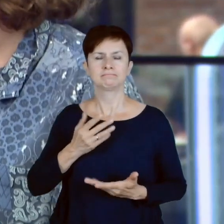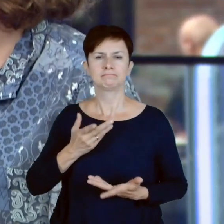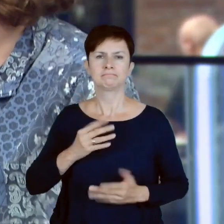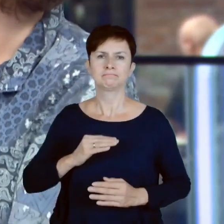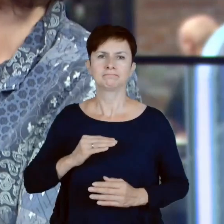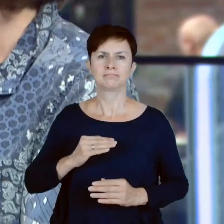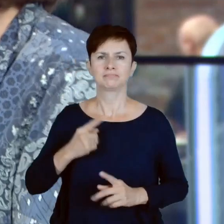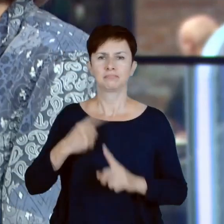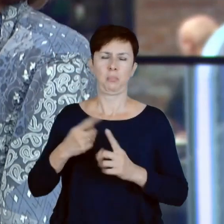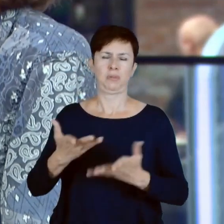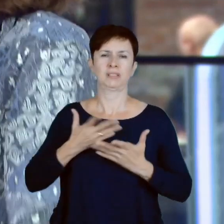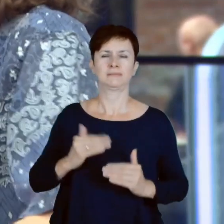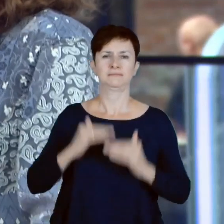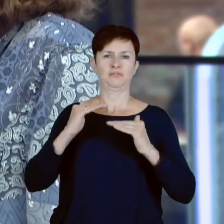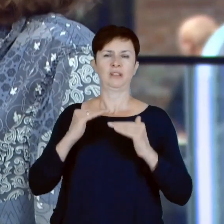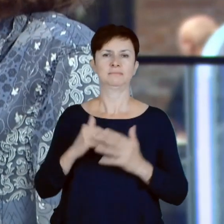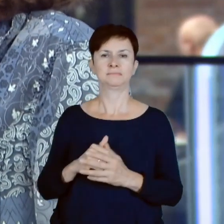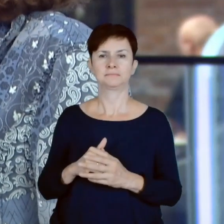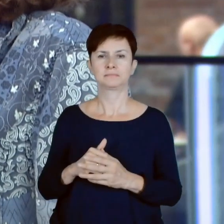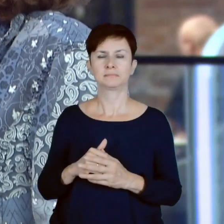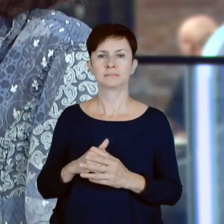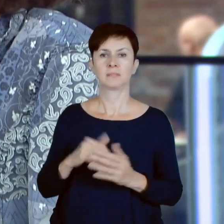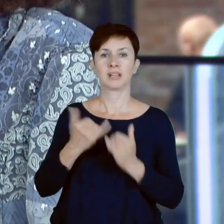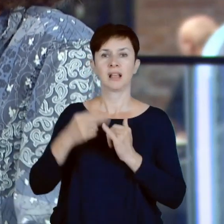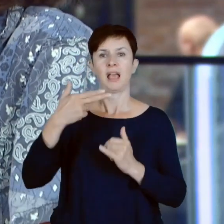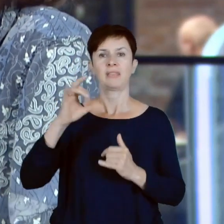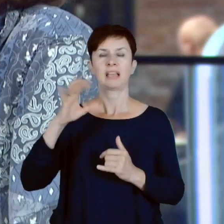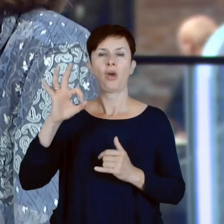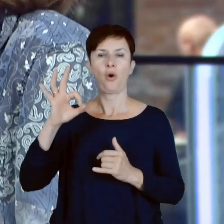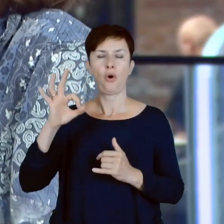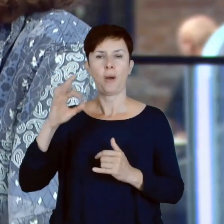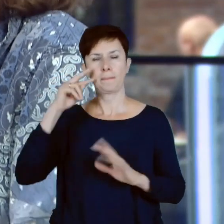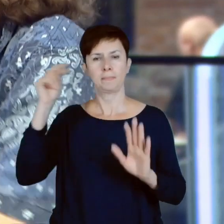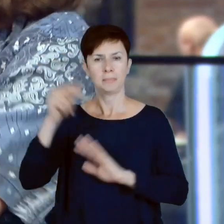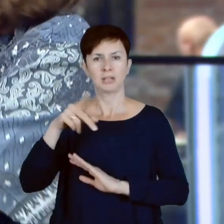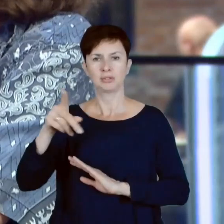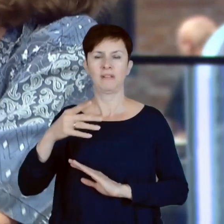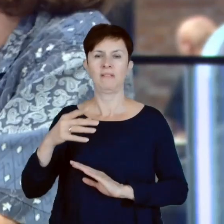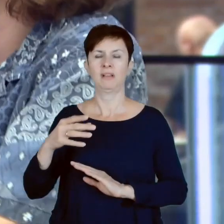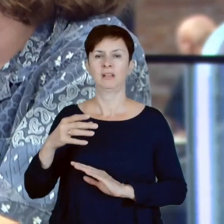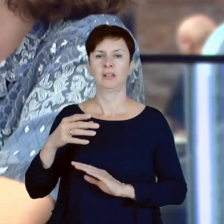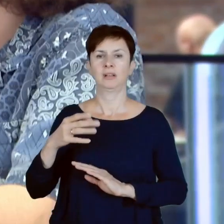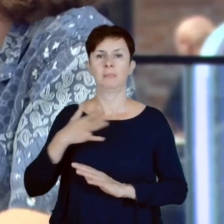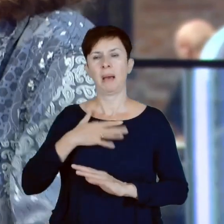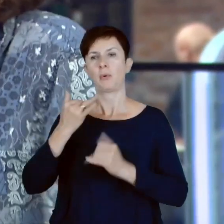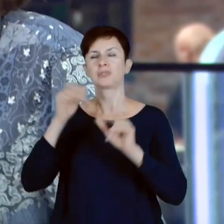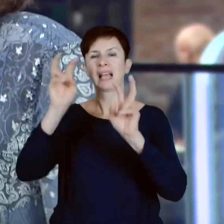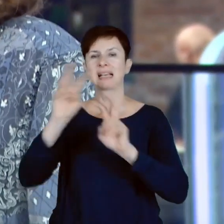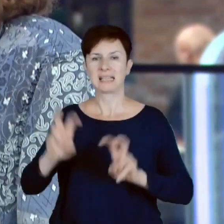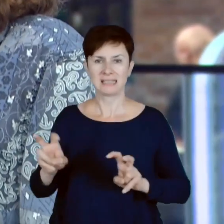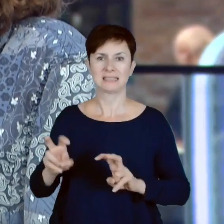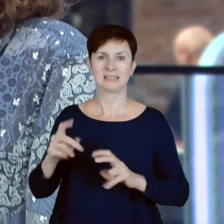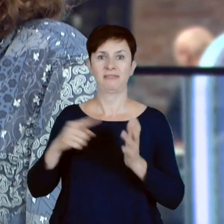niestety, patrząc z perspektywy NGO-sów, bardzo łatwo jest nam operować danymi dotyczącymi kryzysów, no bo właśnie wtedy się przebijamy i zdobywamy